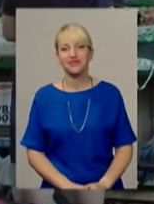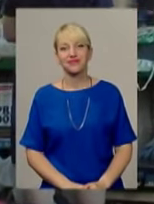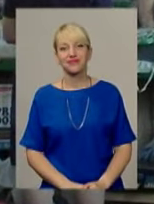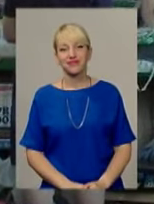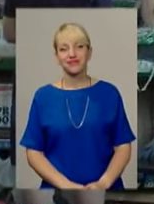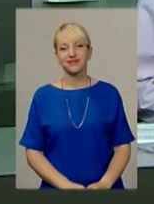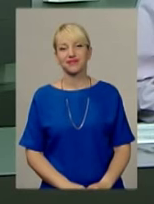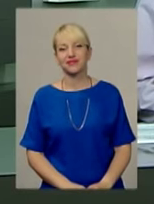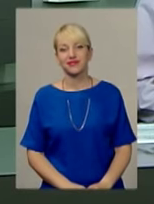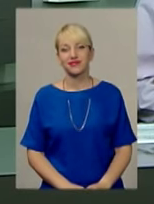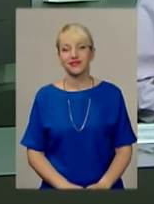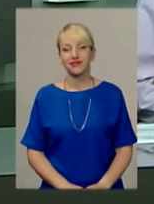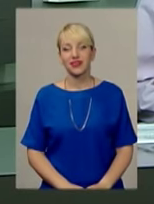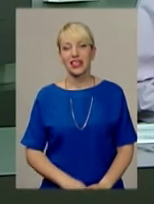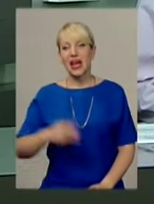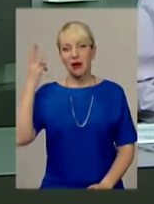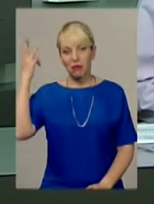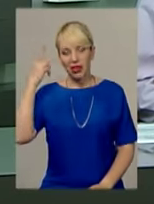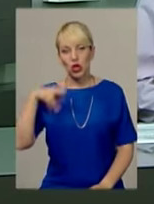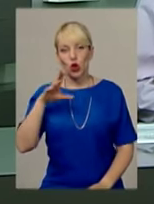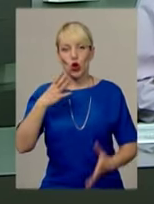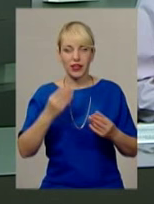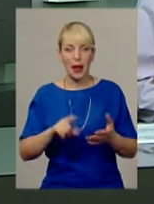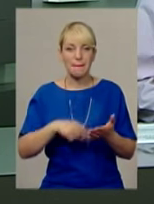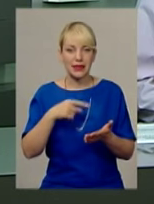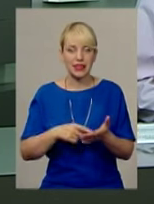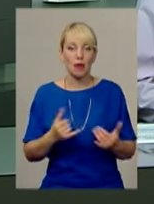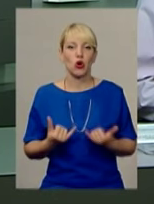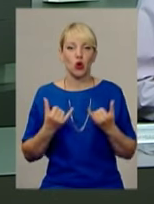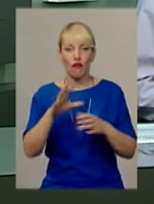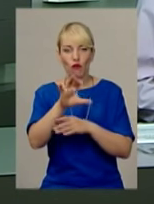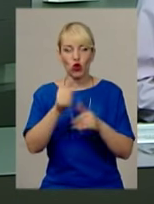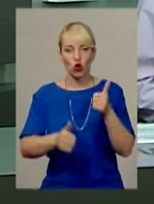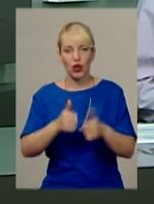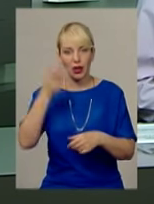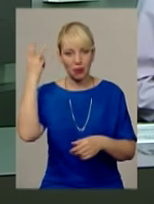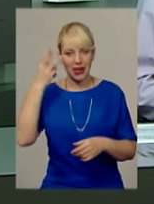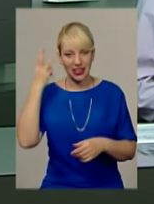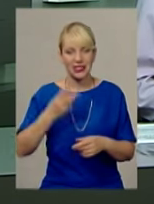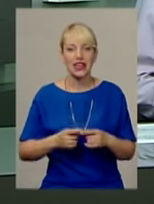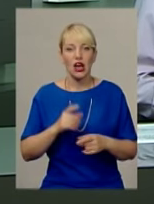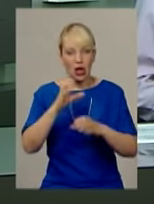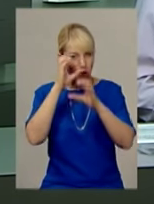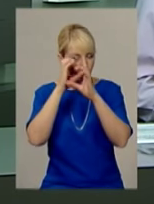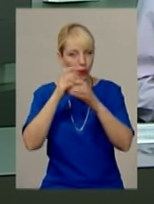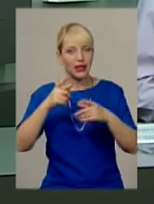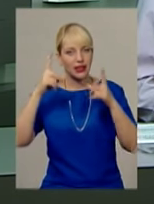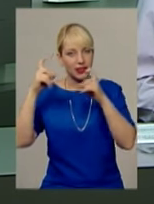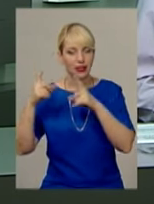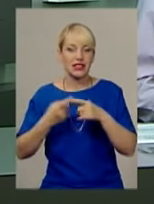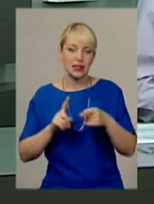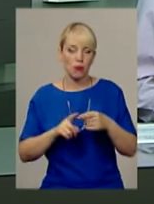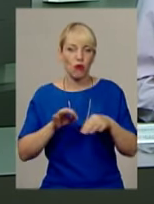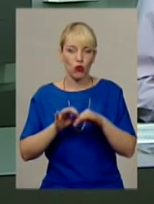інформаційного випуску. У Хмельницькому до Дня міста приурочують фотоконкурс «Хмельницький крізь об'єктив». Проводиться він щорічно